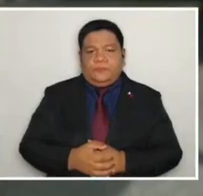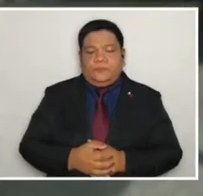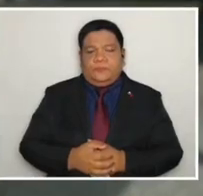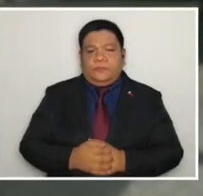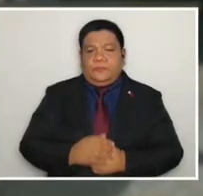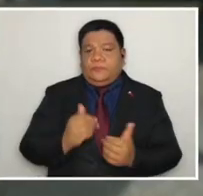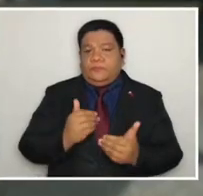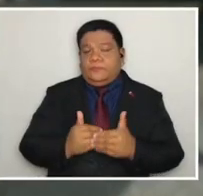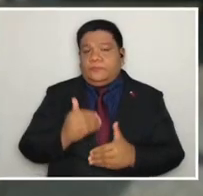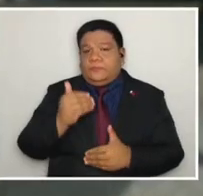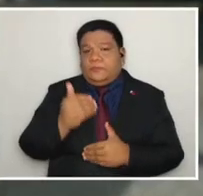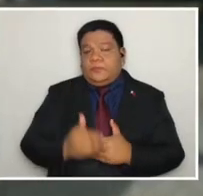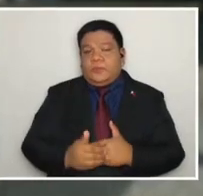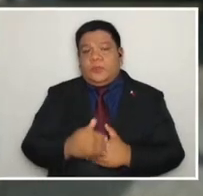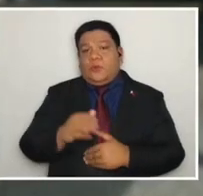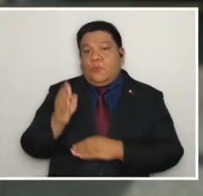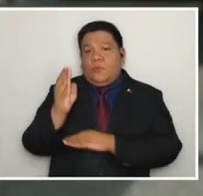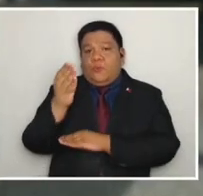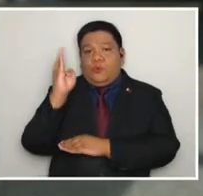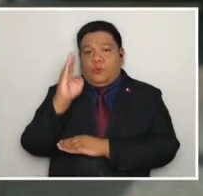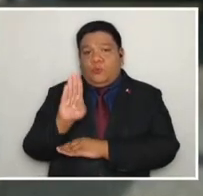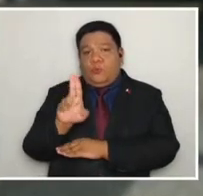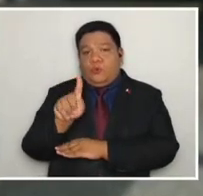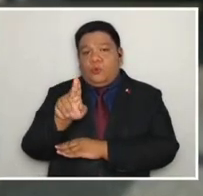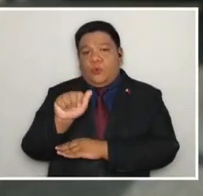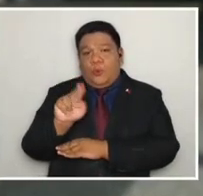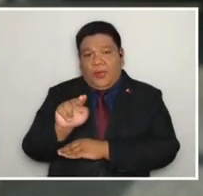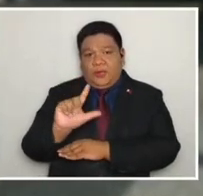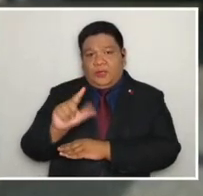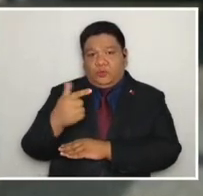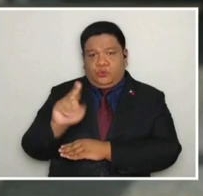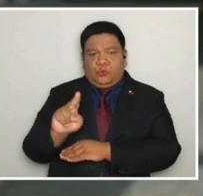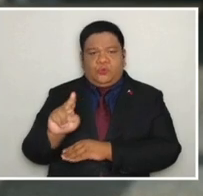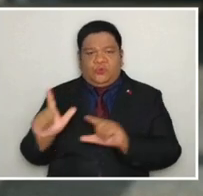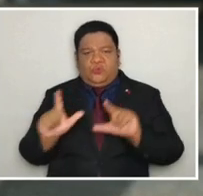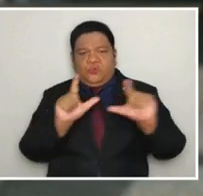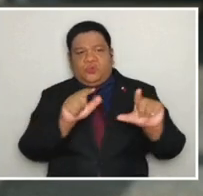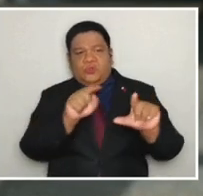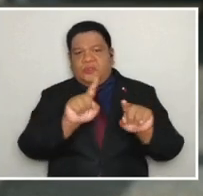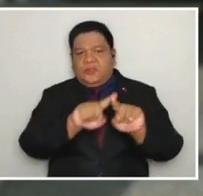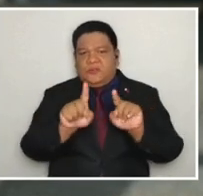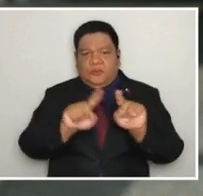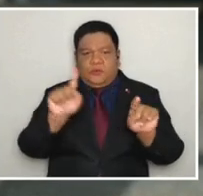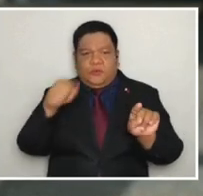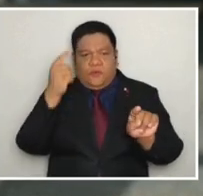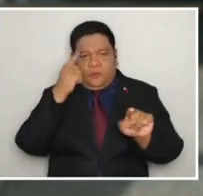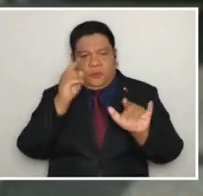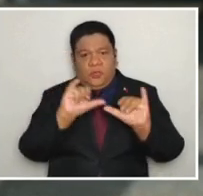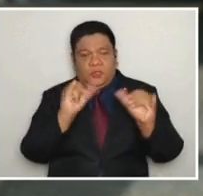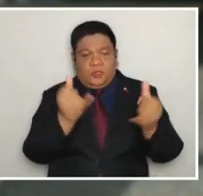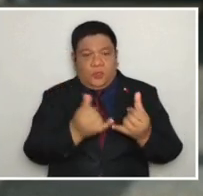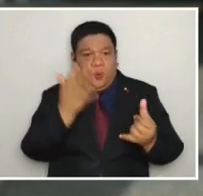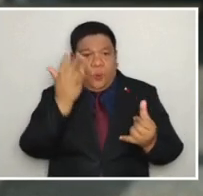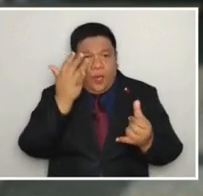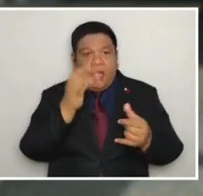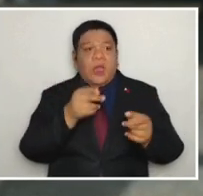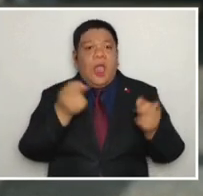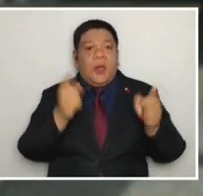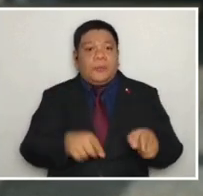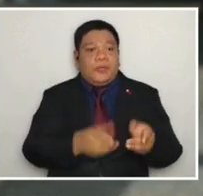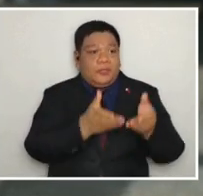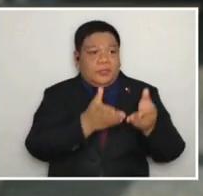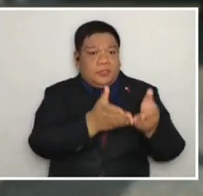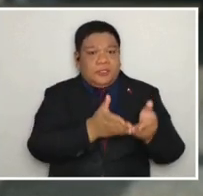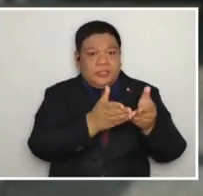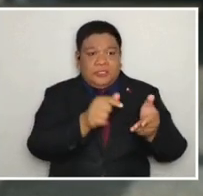Dinisi po ng Butuan City LGU ang ilang ahensya ng gobyerno kaya nakababa sa isang vessel galing Indonesia ang ilang